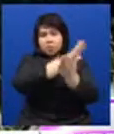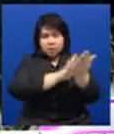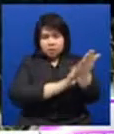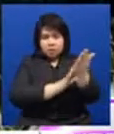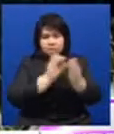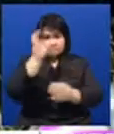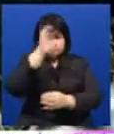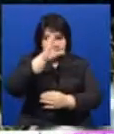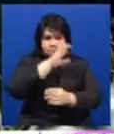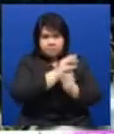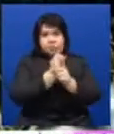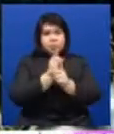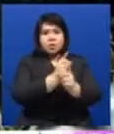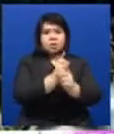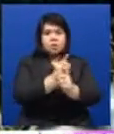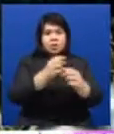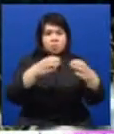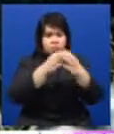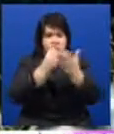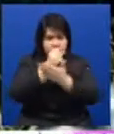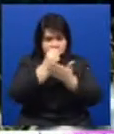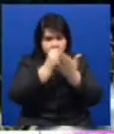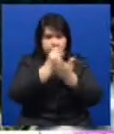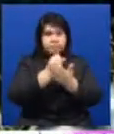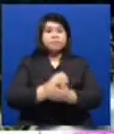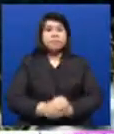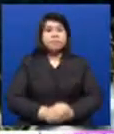ขบวนการค้ายาเสพติดที่เหลือ